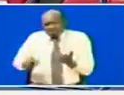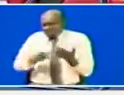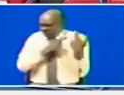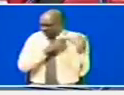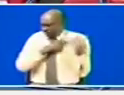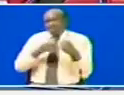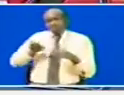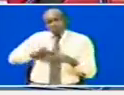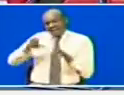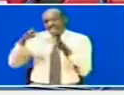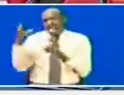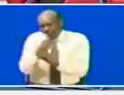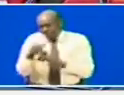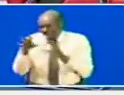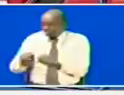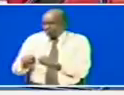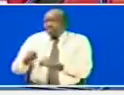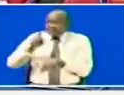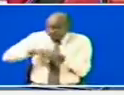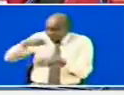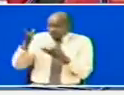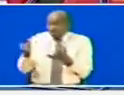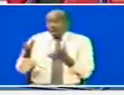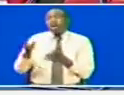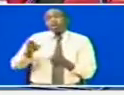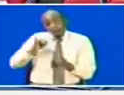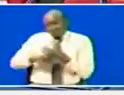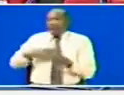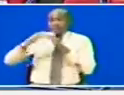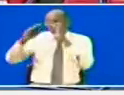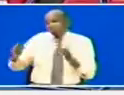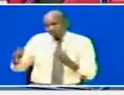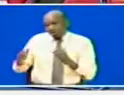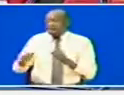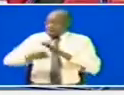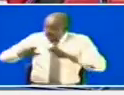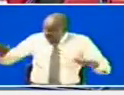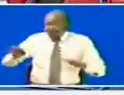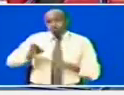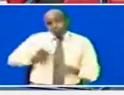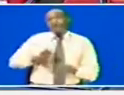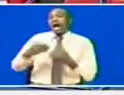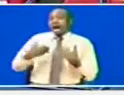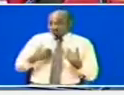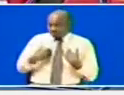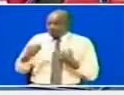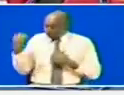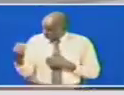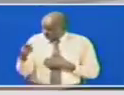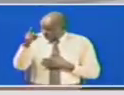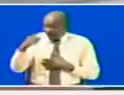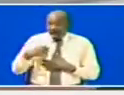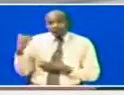wapi? Sasa kama ni nyumba, akienda kwa mwanamke, mwanamke amenunua nyumba. Kama shamba, mwanamke amenunua shamba. Kama watoto, utampata mwanamke mwingine